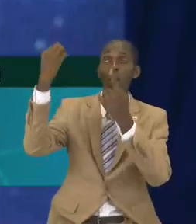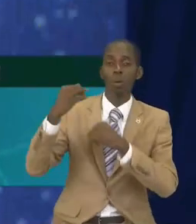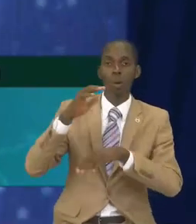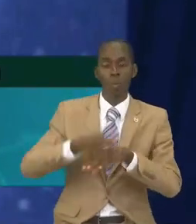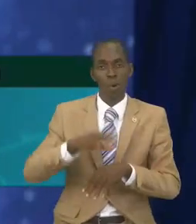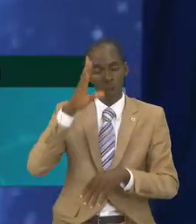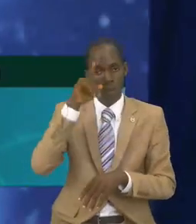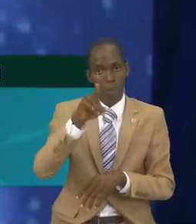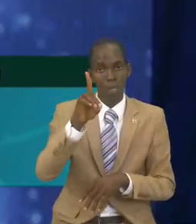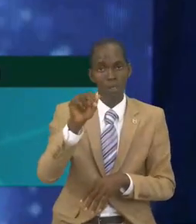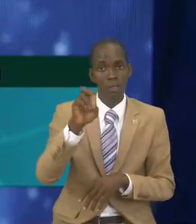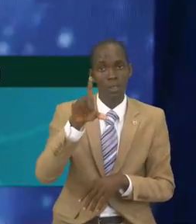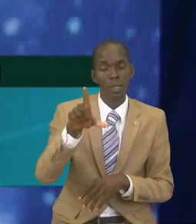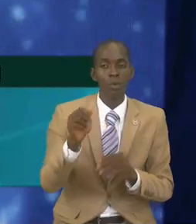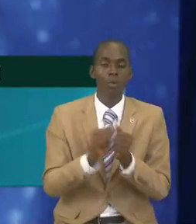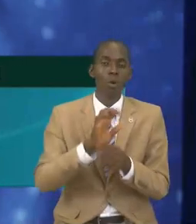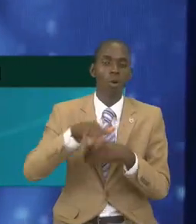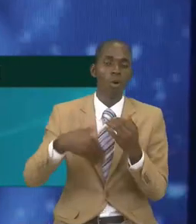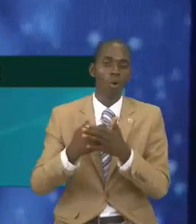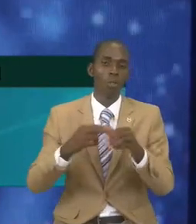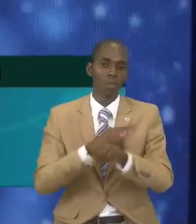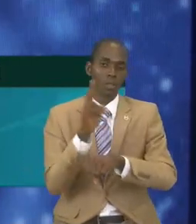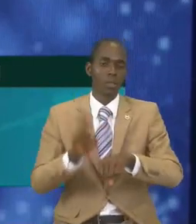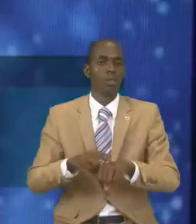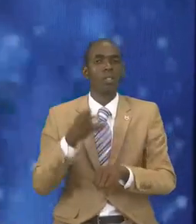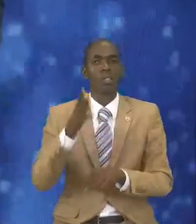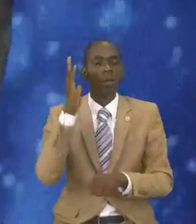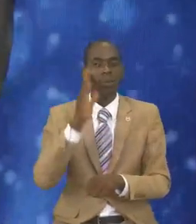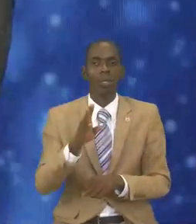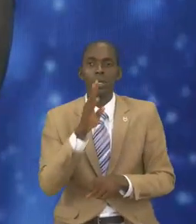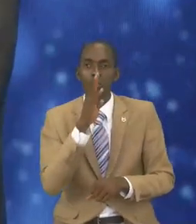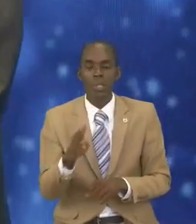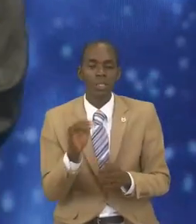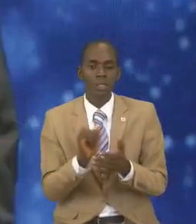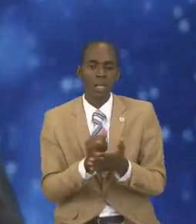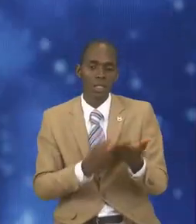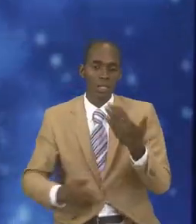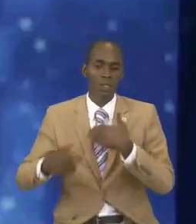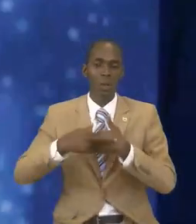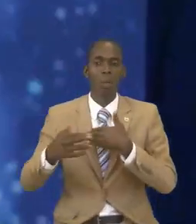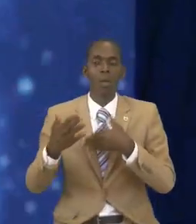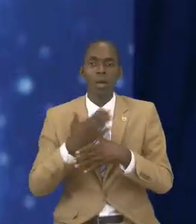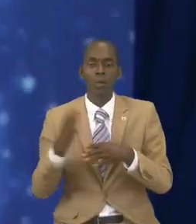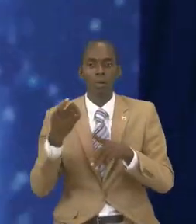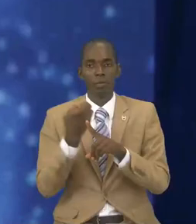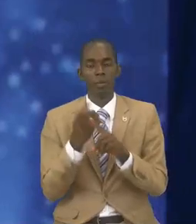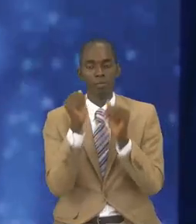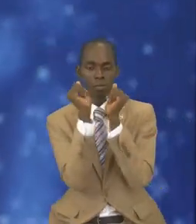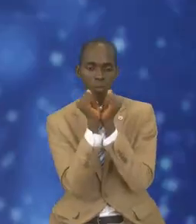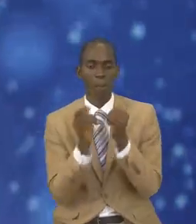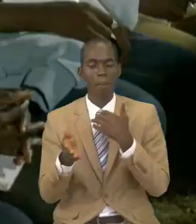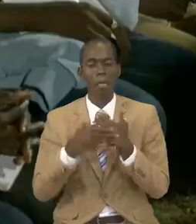sur lui et sur la nation. Il y aura la restauration de la captivité et ils reviendront dans leur